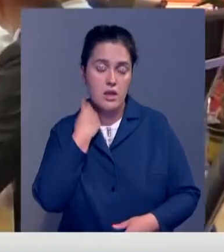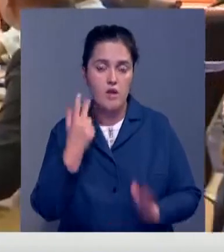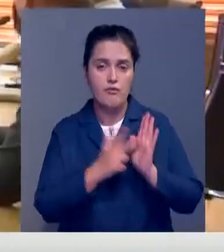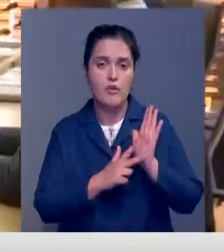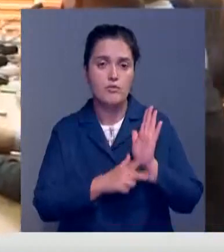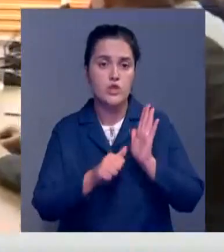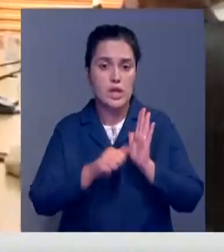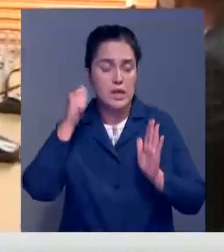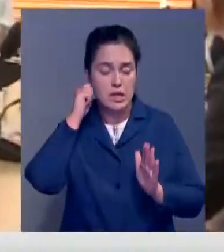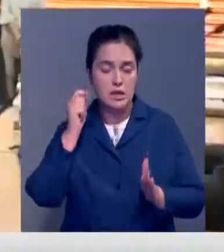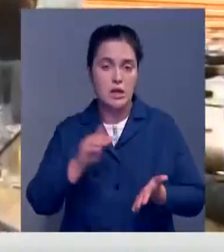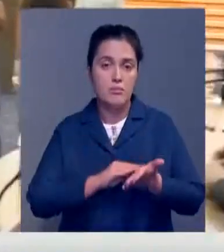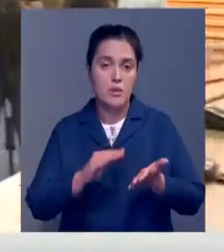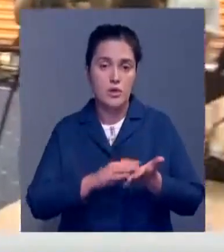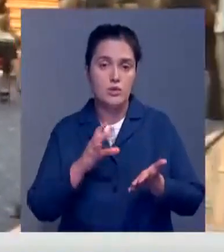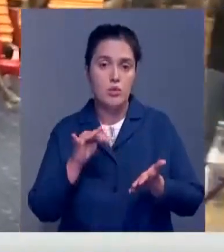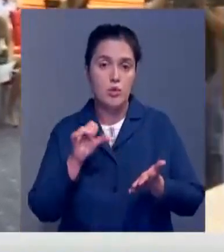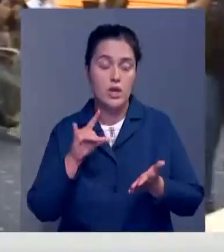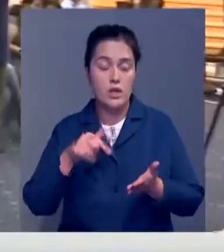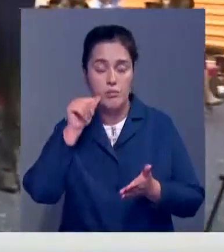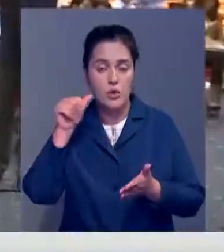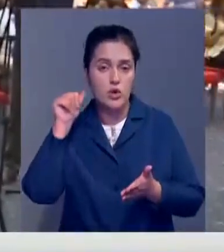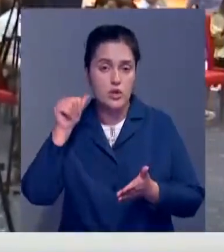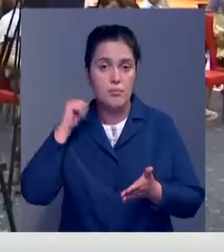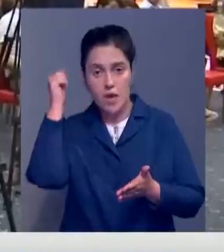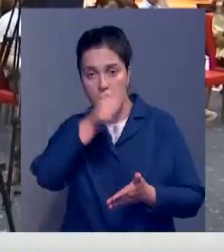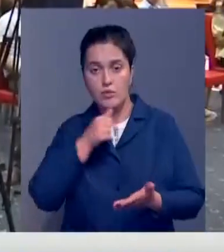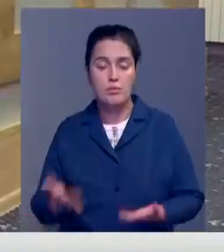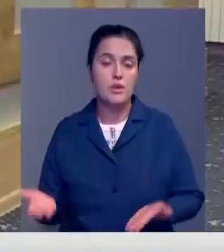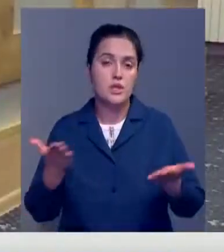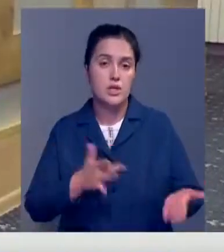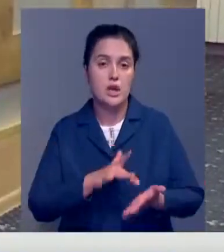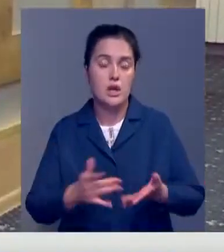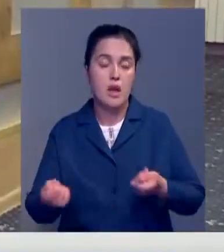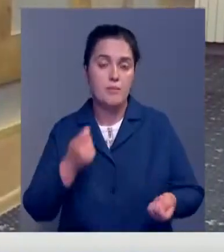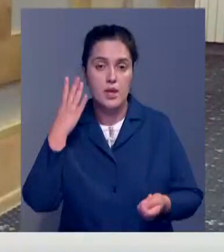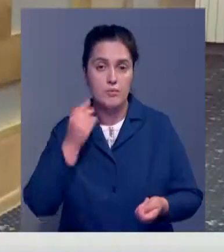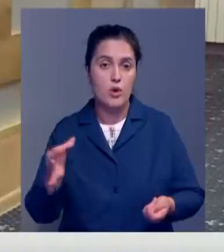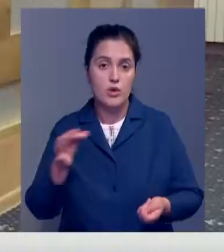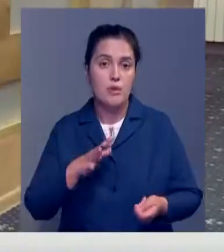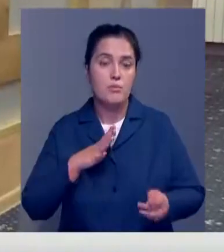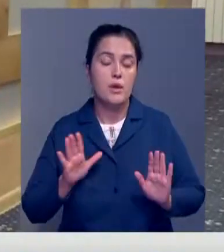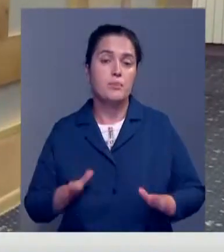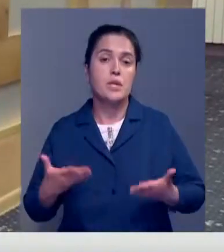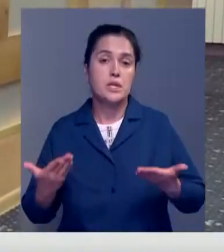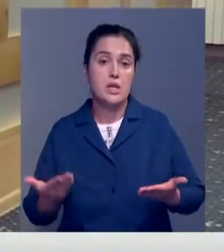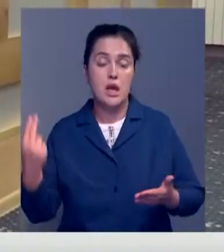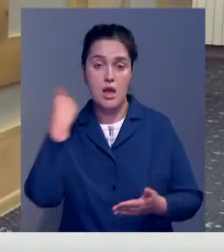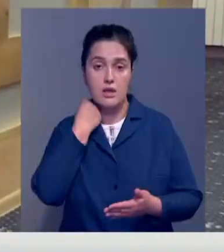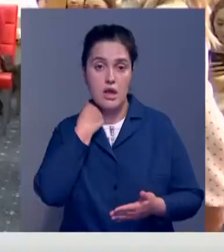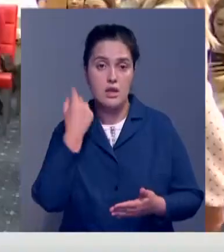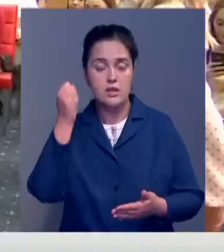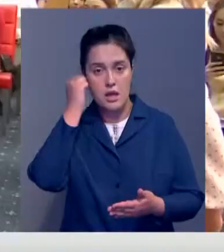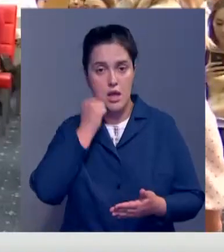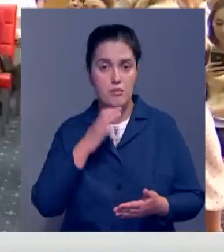писатель Джон Масси Стюарт, в прошлом году по приглашению акимата Алматинской области побывал в Жетсу и провел презентацию. Английский аксакал